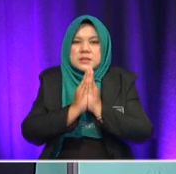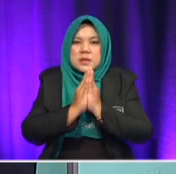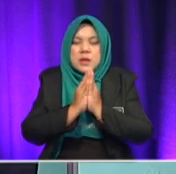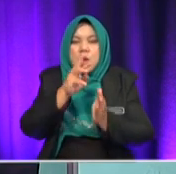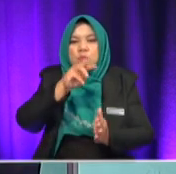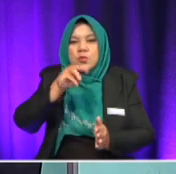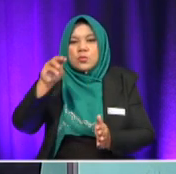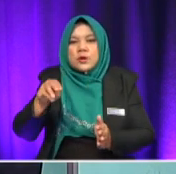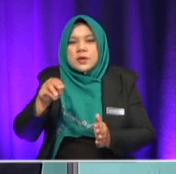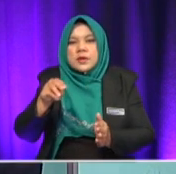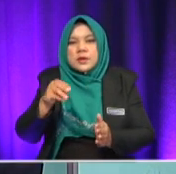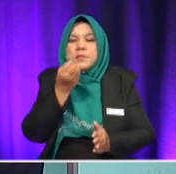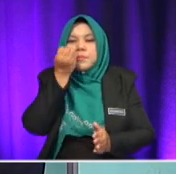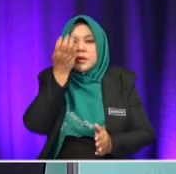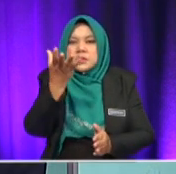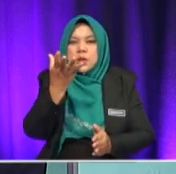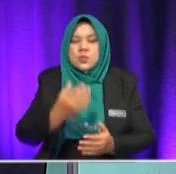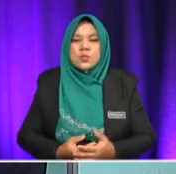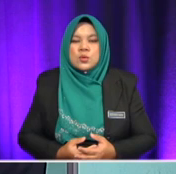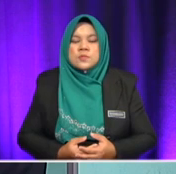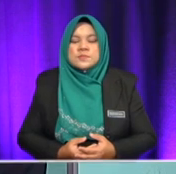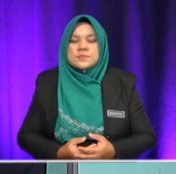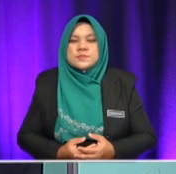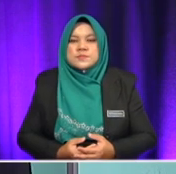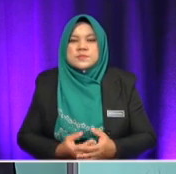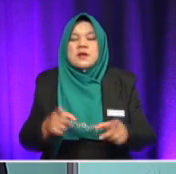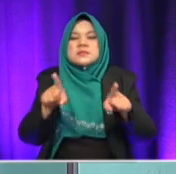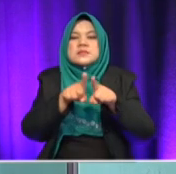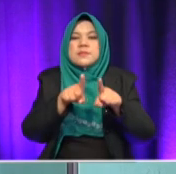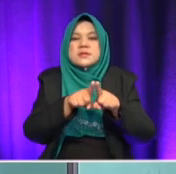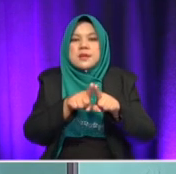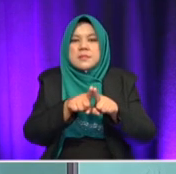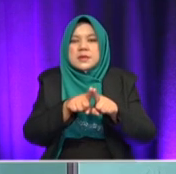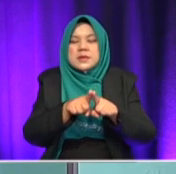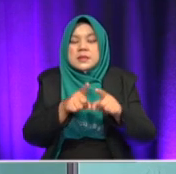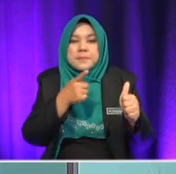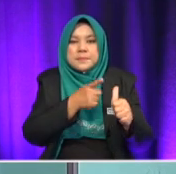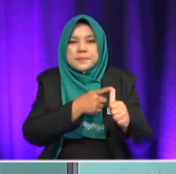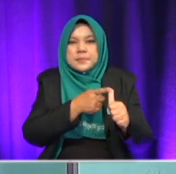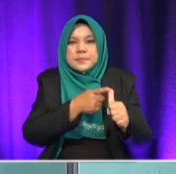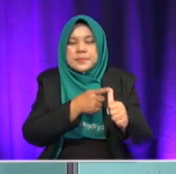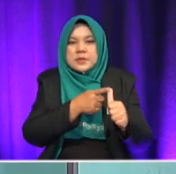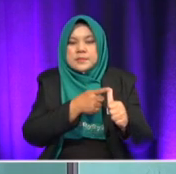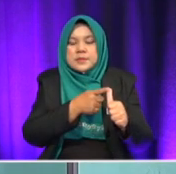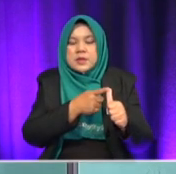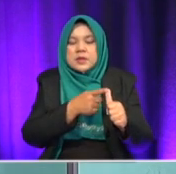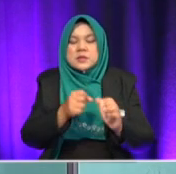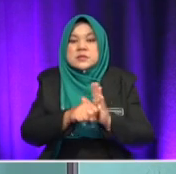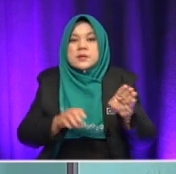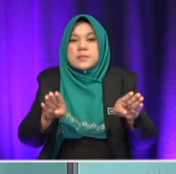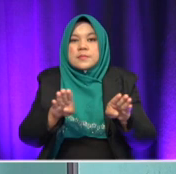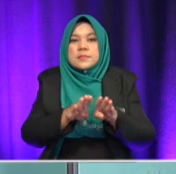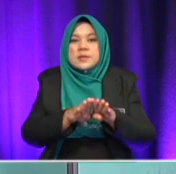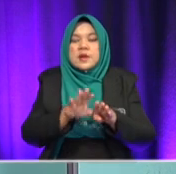Sebutkan Oke ataupun kita sebut sama-sama lah ya oke yang pertama kita sebut dia sebagai